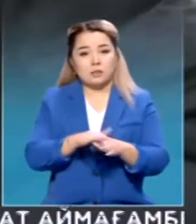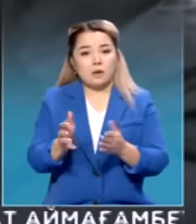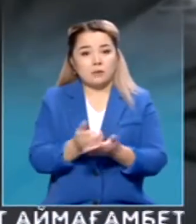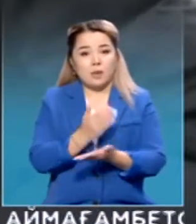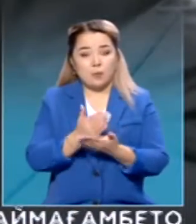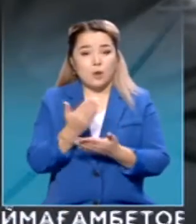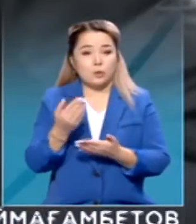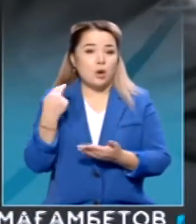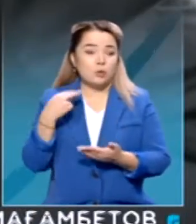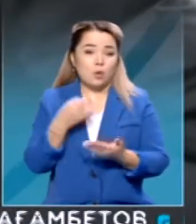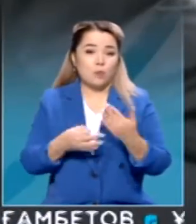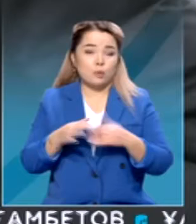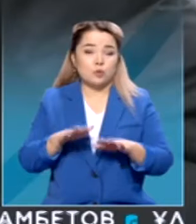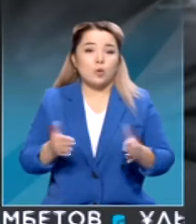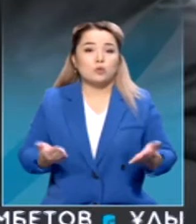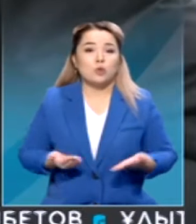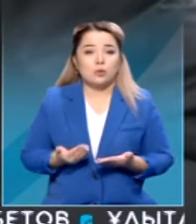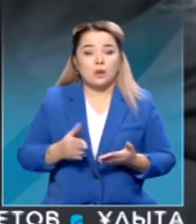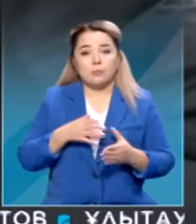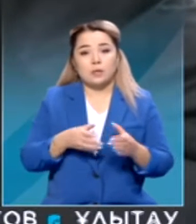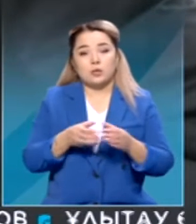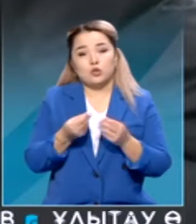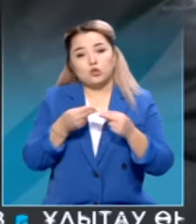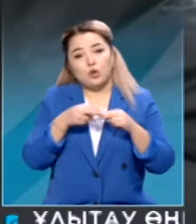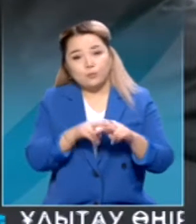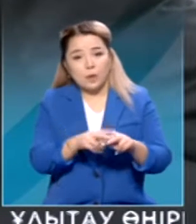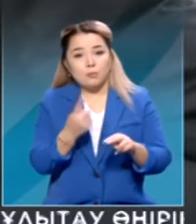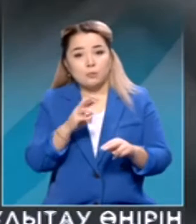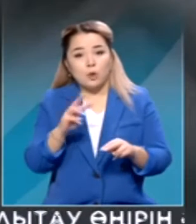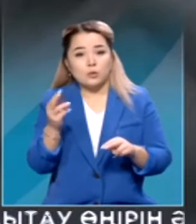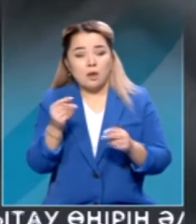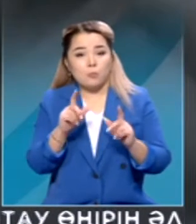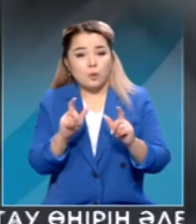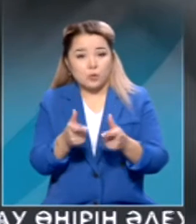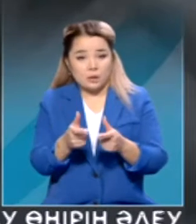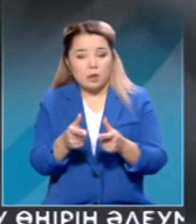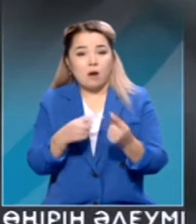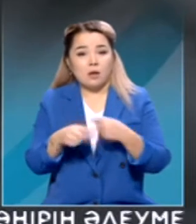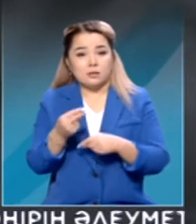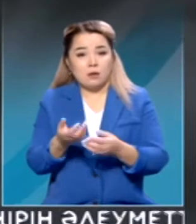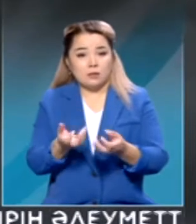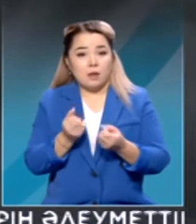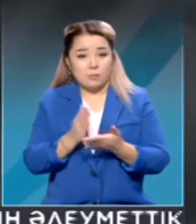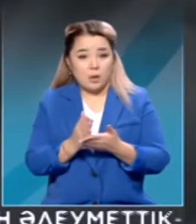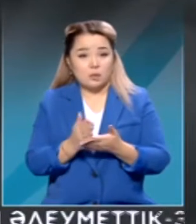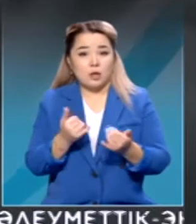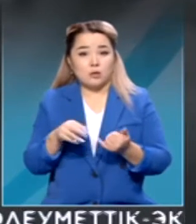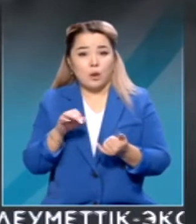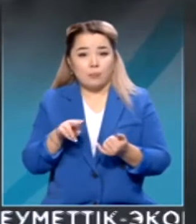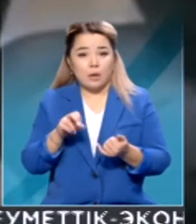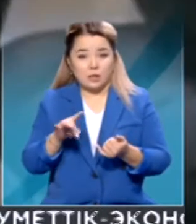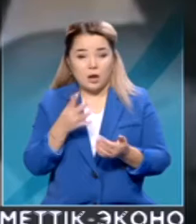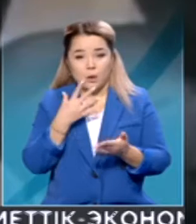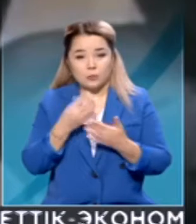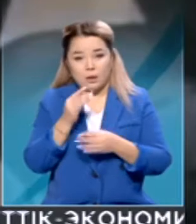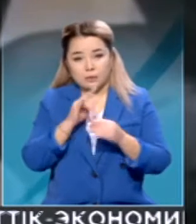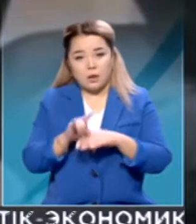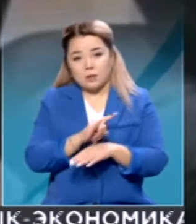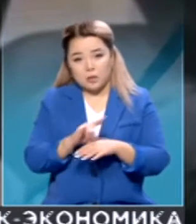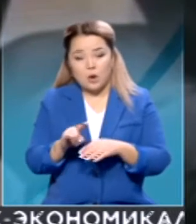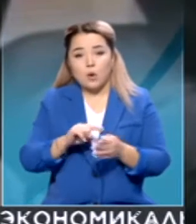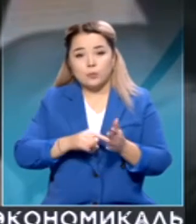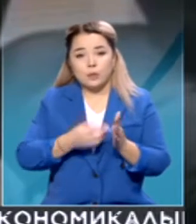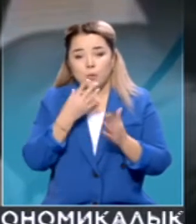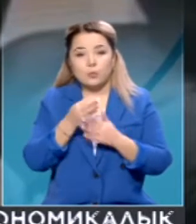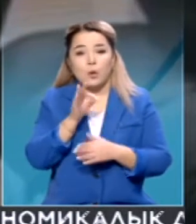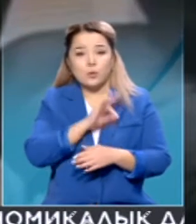Соның арқасында Ақтөбе облысының тұрғынынан дроптың шотына түскен 1 миллион теңге бұғатталып, кері қайтарылды. Дроппер алаяқтардың өз мақсатына жету үшін